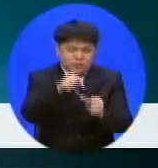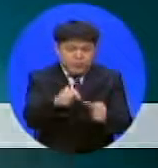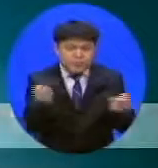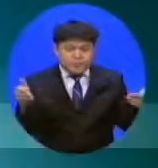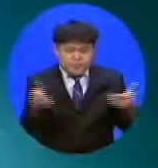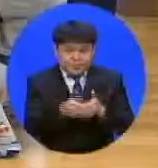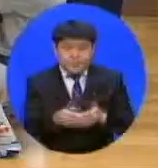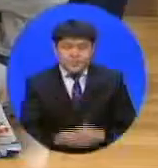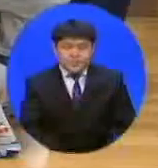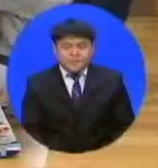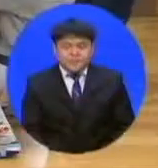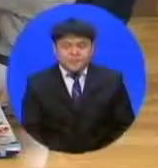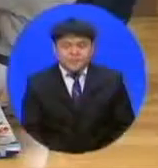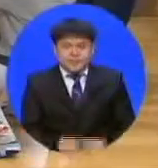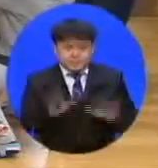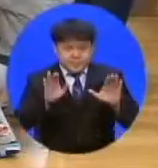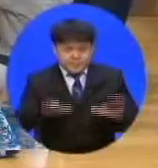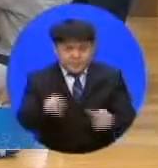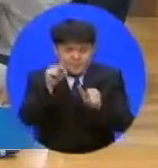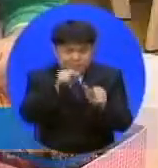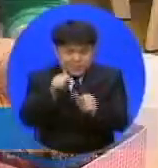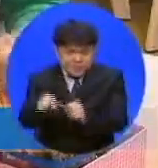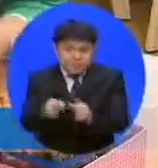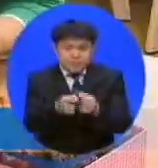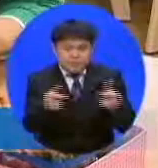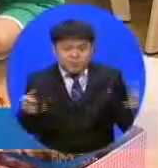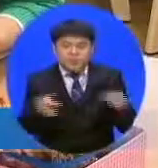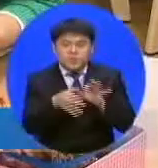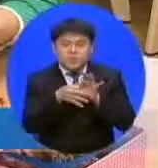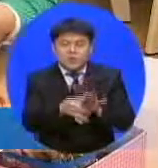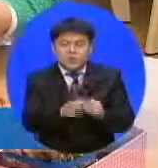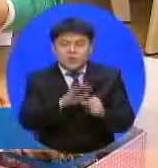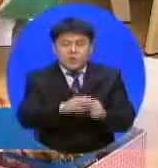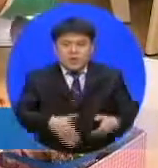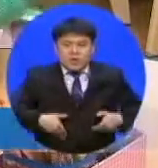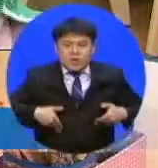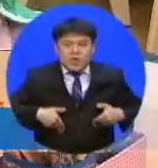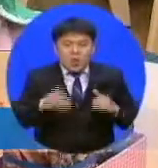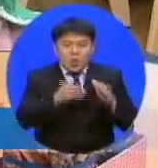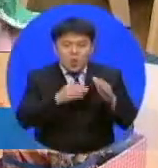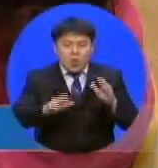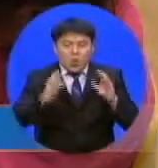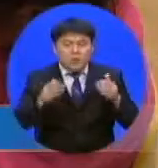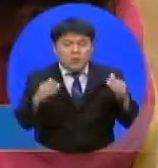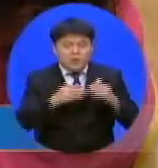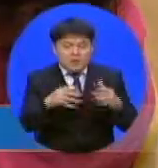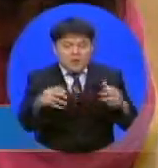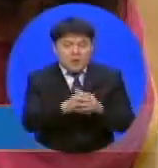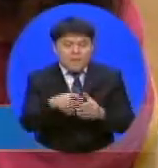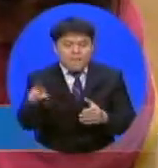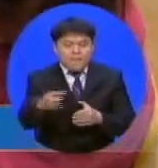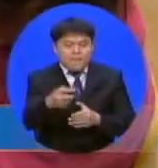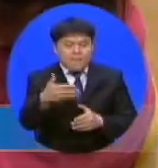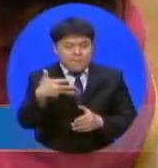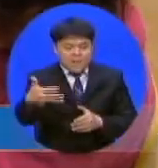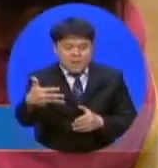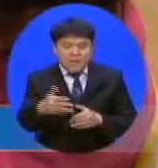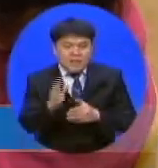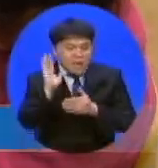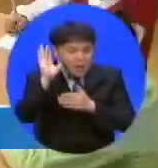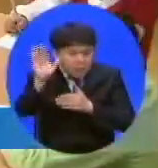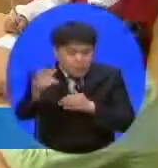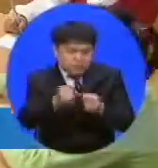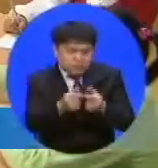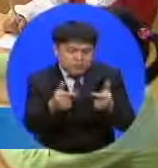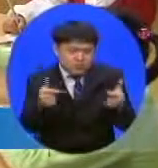지정했습니다. 이번 추가 지정으로 경남도의 공공형 어린이집은 모두 108곳으로 늘었고 하반기에도